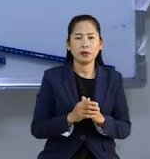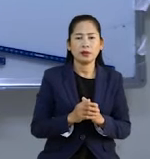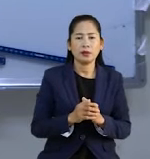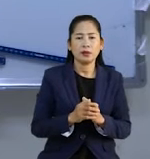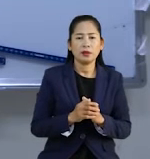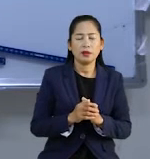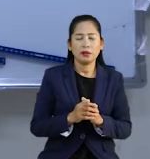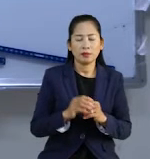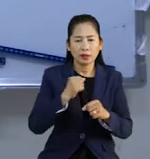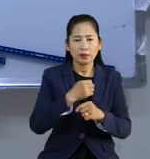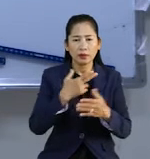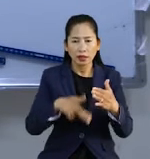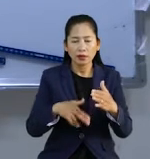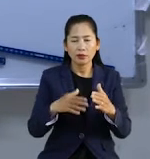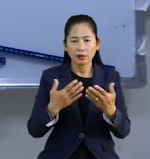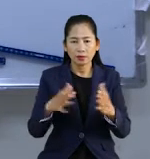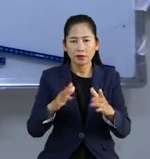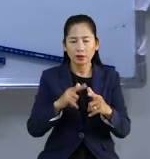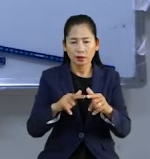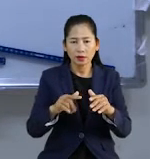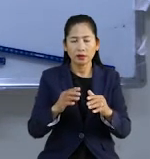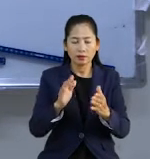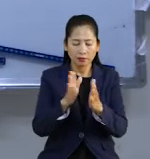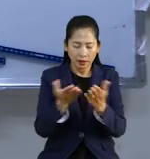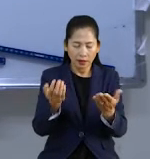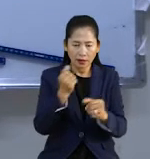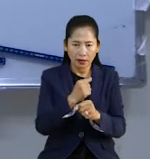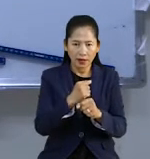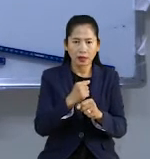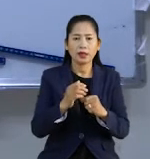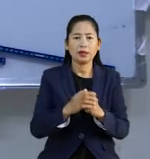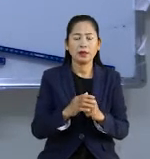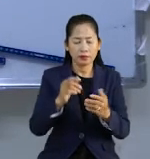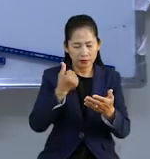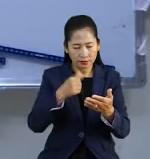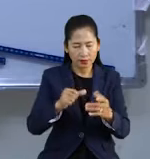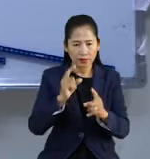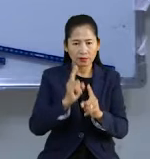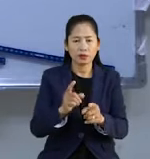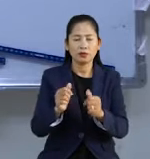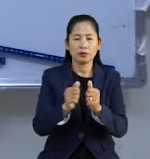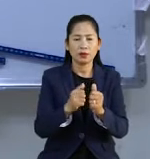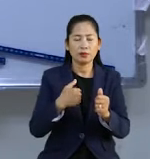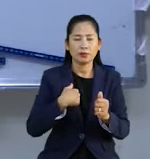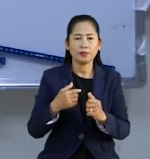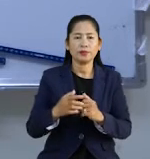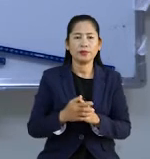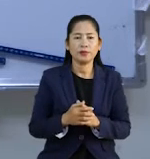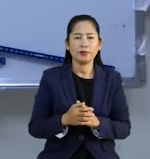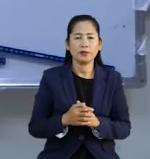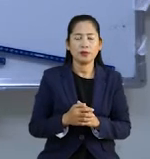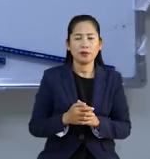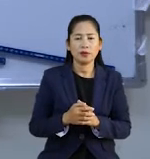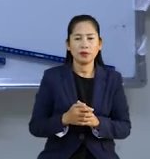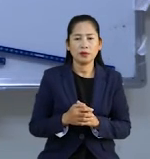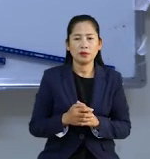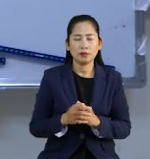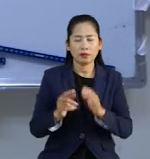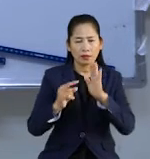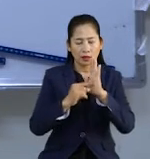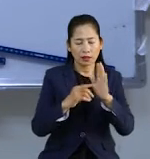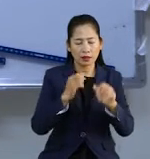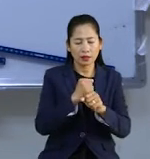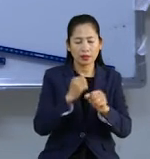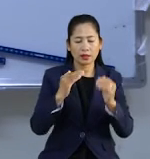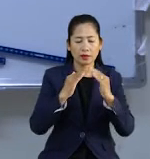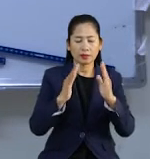កូនបានធ្វើហើយឬនៅអញ្ចឹងសូមកូនបើកិច្ចការឡើងដើម្បីផ្ទៀងផ្ទាត់ចម្លើយជាមួយនឹងលោកគ្រូបាទលោកគ្រូសូមបង្ហាញនៅកិច្ច